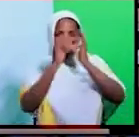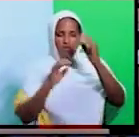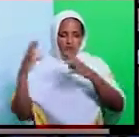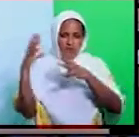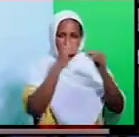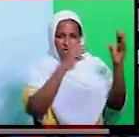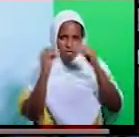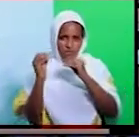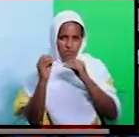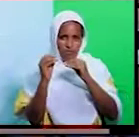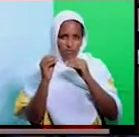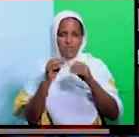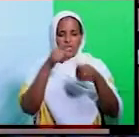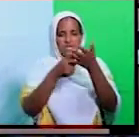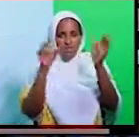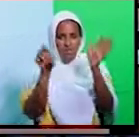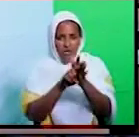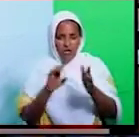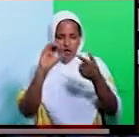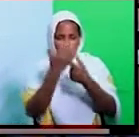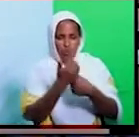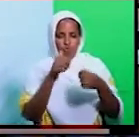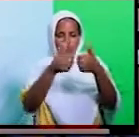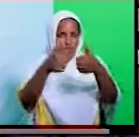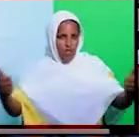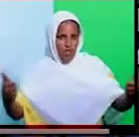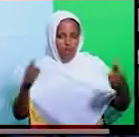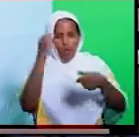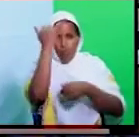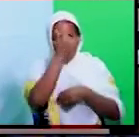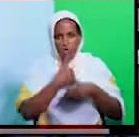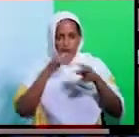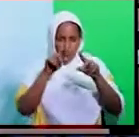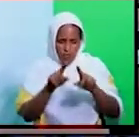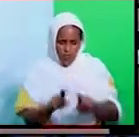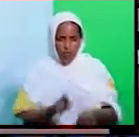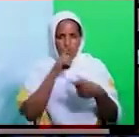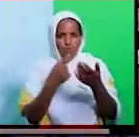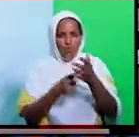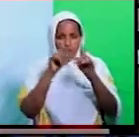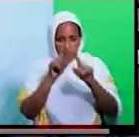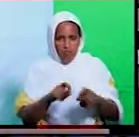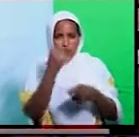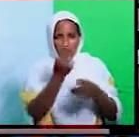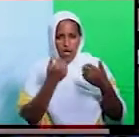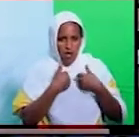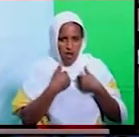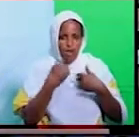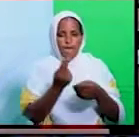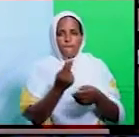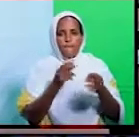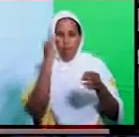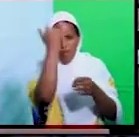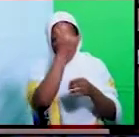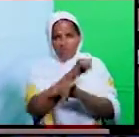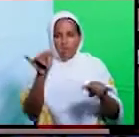ቃላቱ ሊያስተላልፉ የፈለጉትን መልእክትና ወደዛ ሐሳብ ራስን ከፈ ማድረግ ያስፈልጋል እንጂ በቃላቱ ላይ ብቻ ብንወሰን አስቸጋሪ